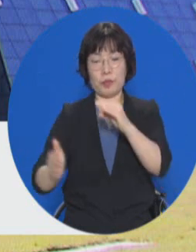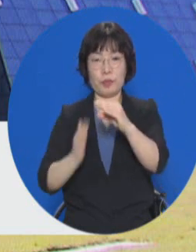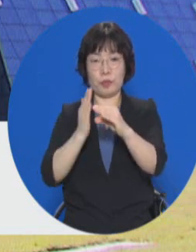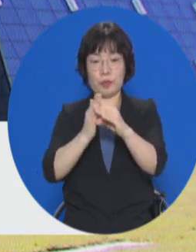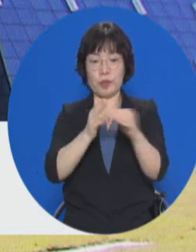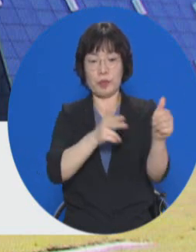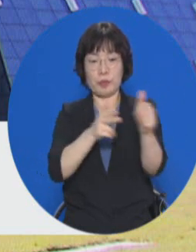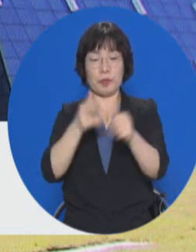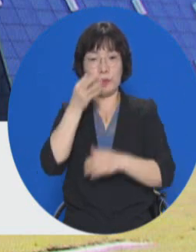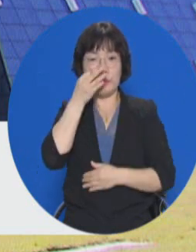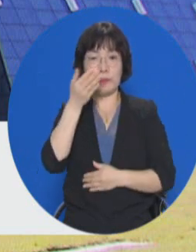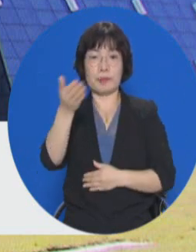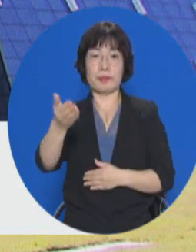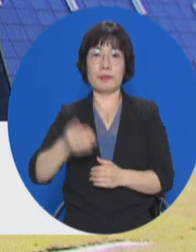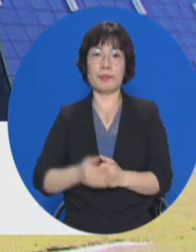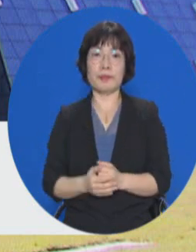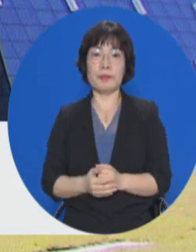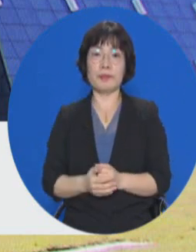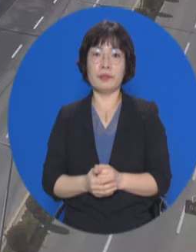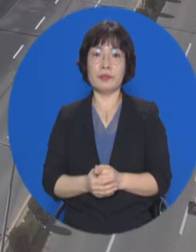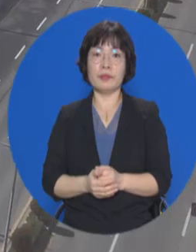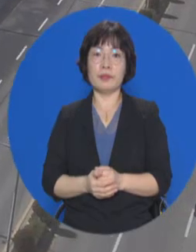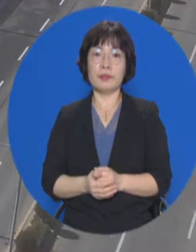있습니다. 김주희 기자입니다.